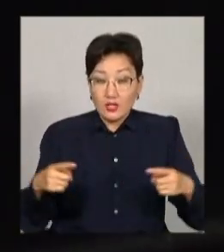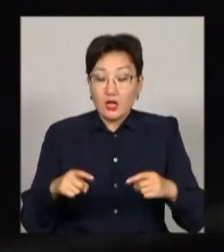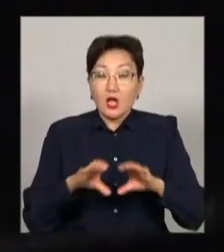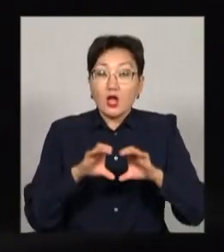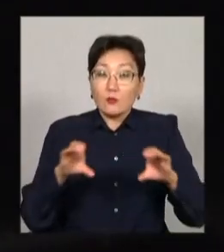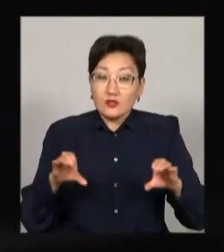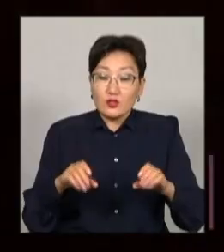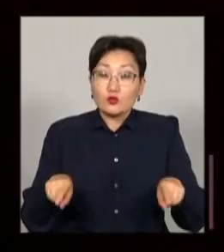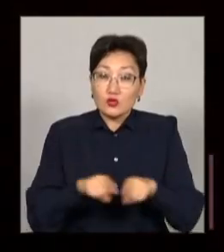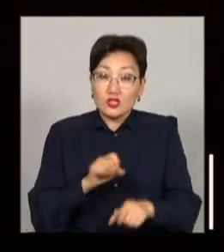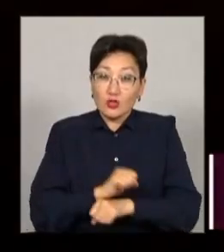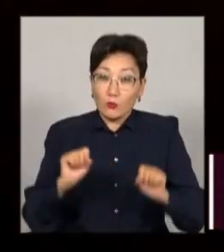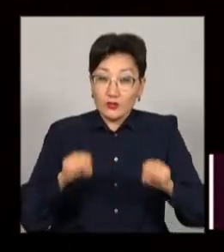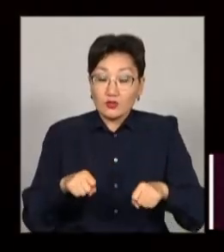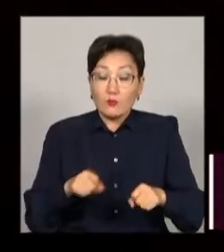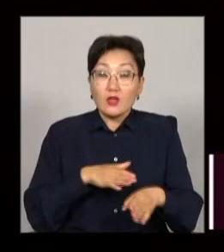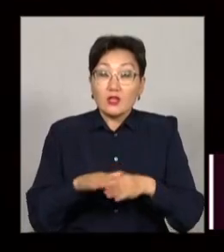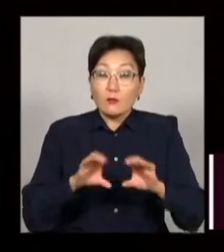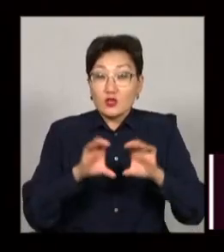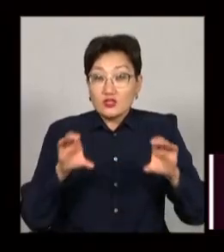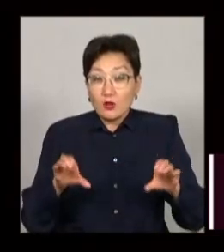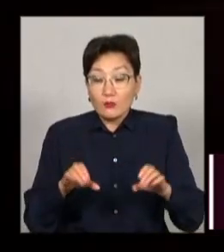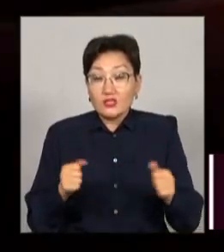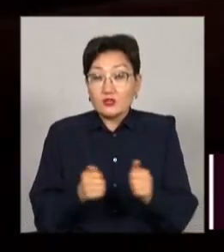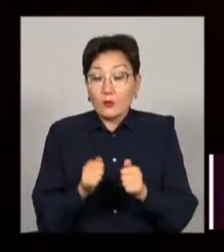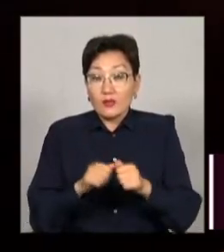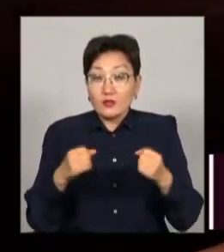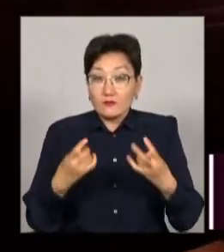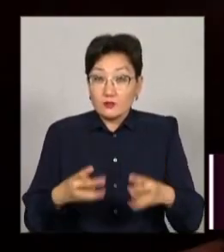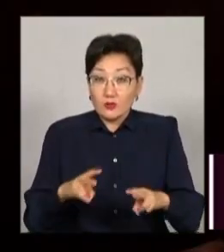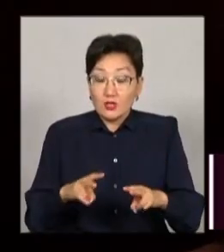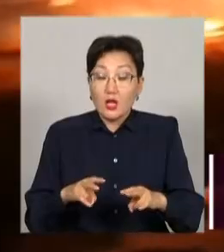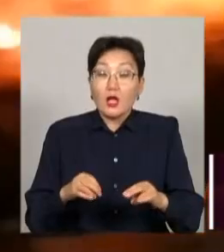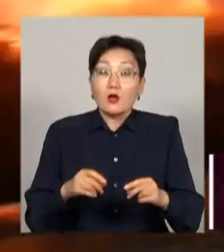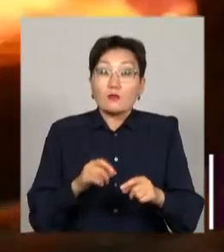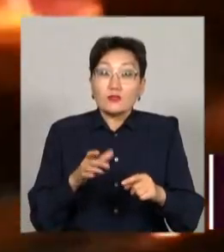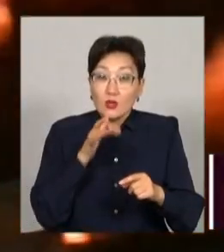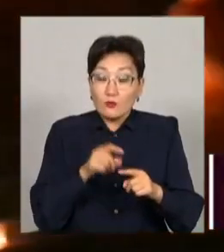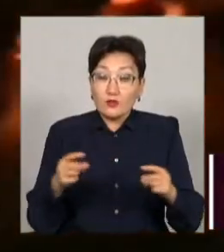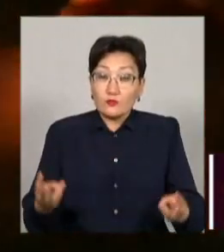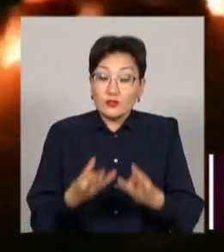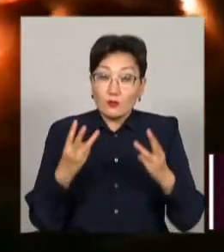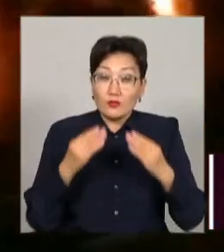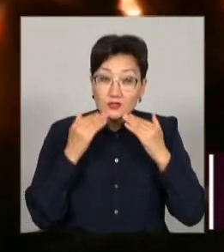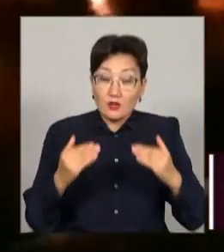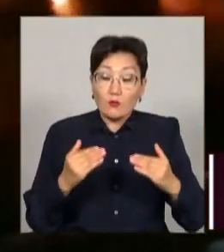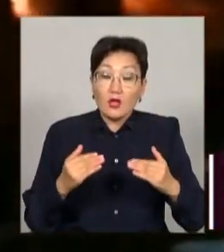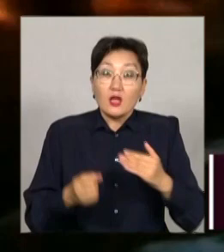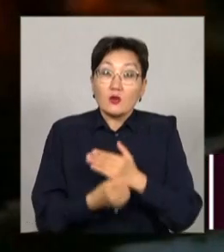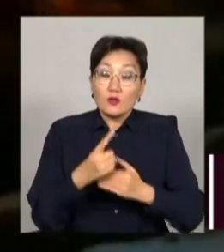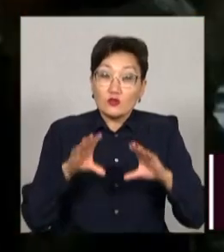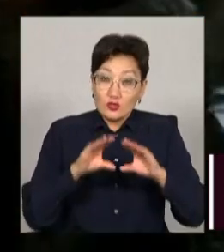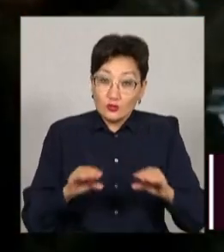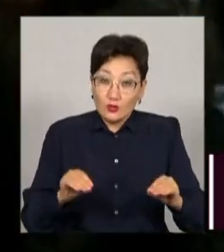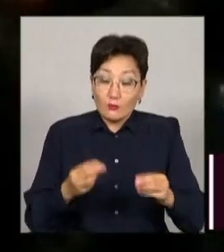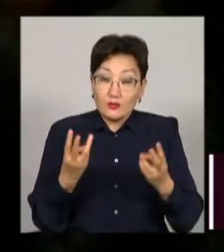резервуарларға көшу мүмкін деп отыр. Жанармай толы сестерналарға жақындау мүмкін болмады. Алайда аздаған уақытта қызыл жалынның соңғы ошағын әрең өшірді.